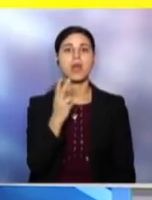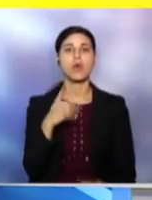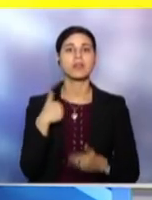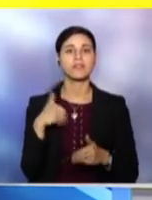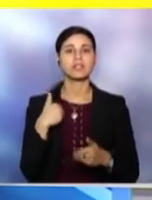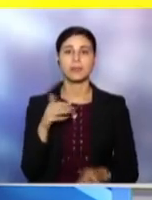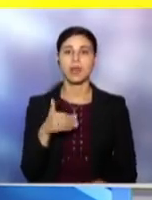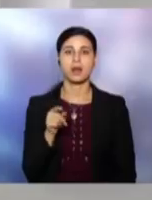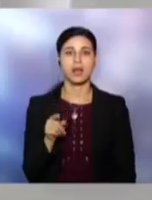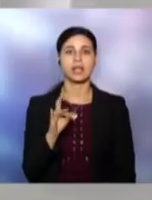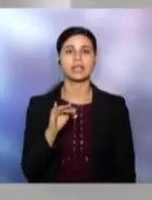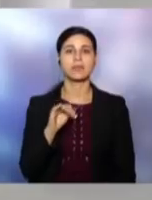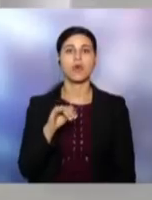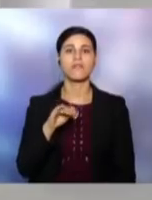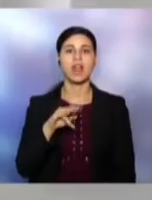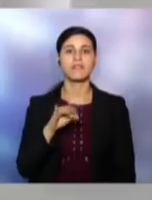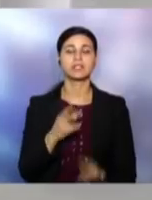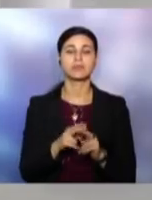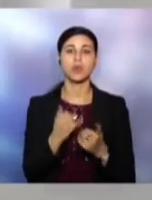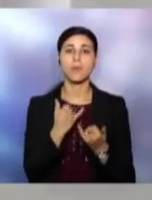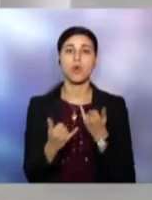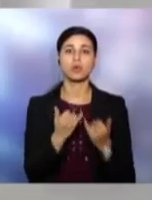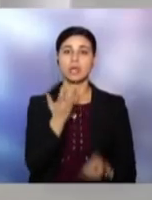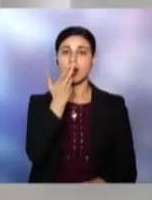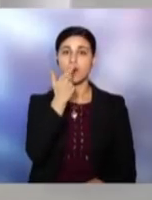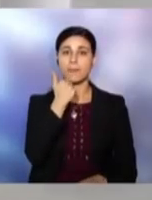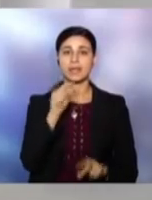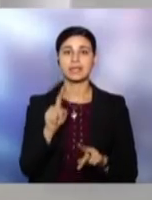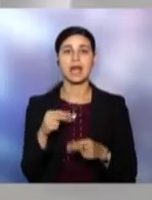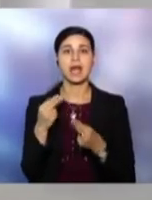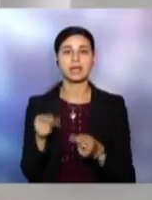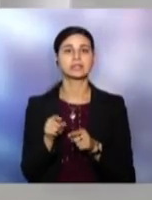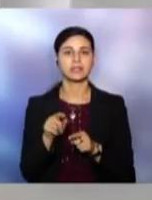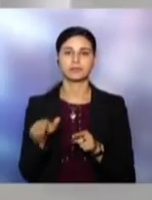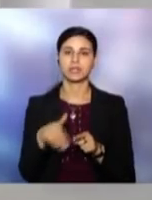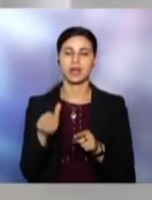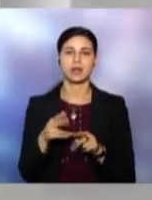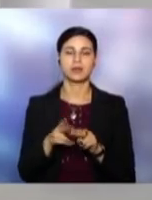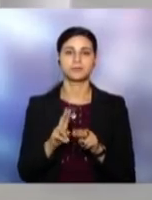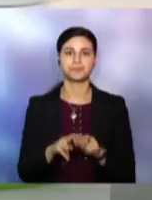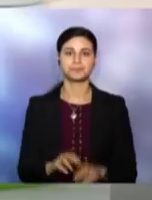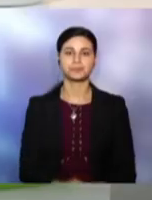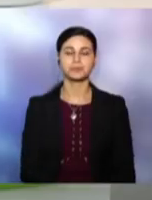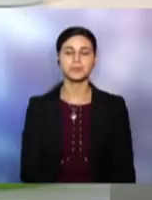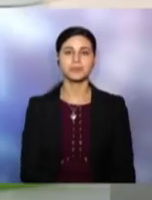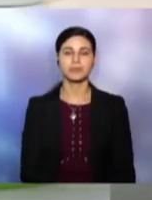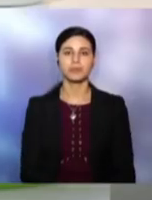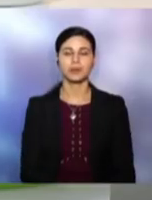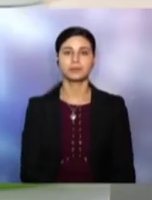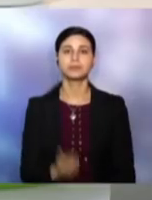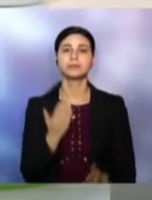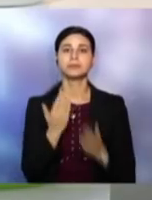ანუ რიბოფლავინის. ამიტომ ის, რომელიც მოყვითალო ელფერს აძლევს პროდუქტს, აღარ გვაქვს. ამიტომ თუ